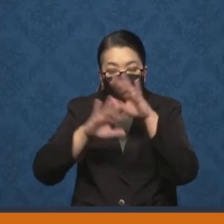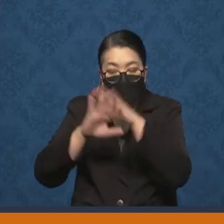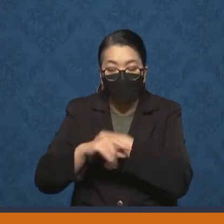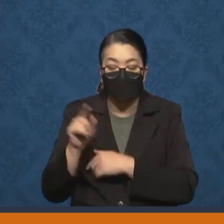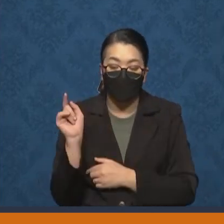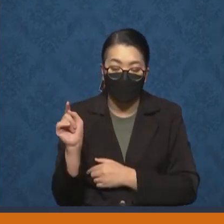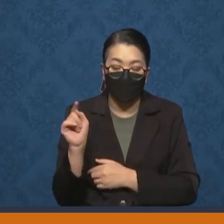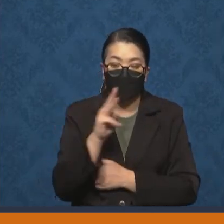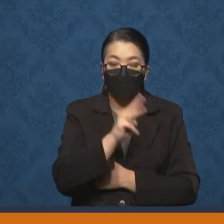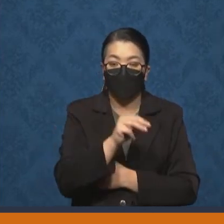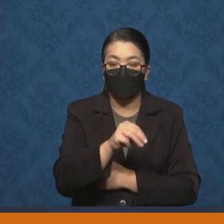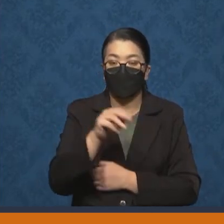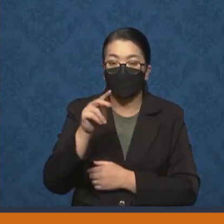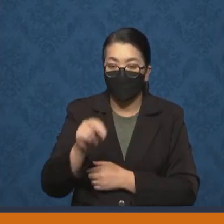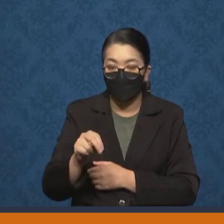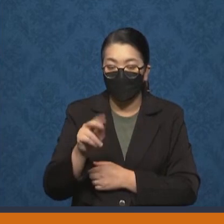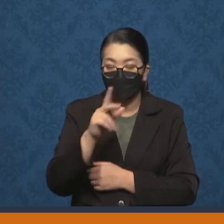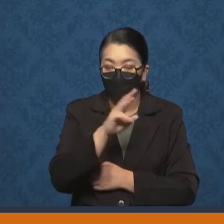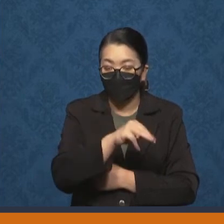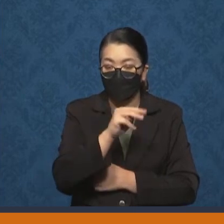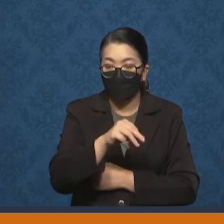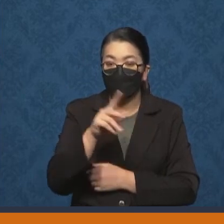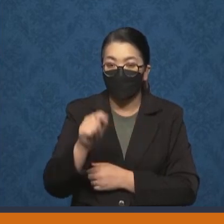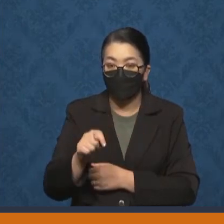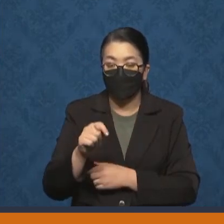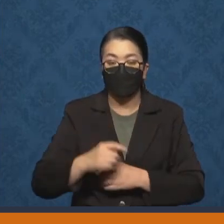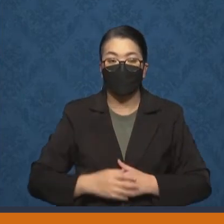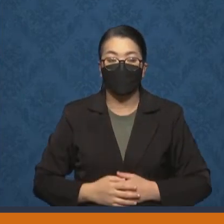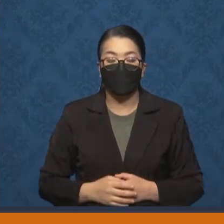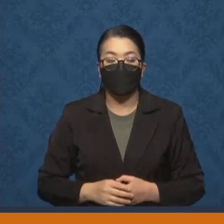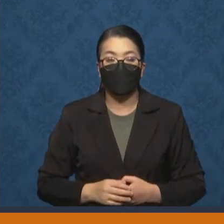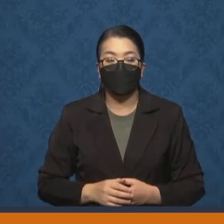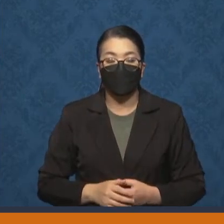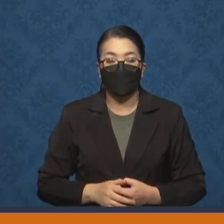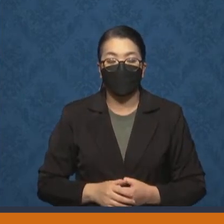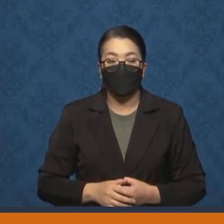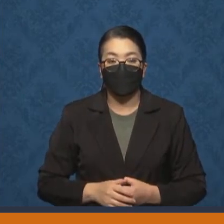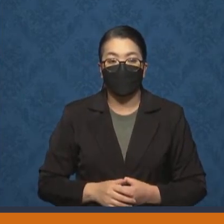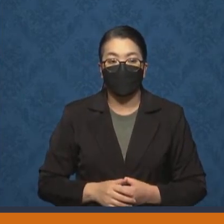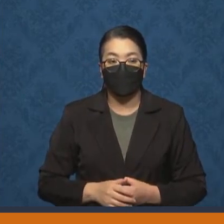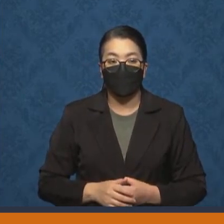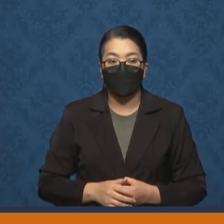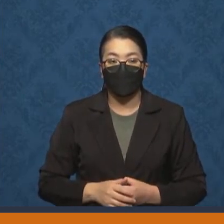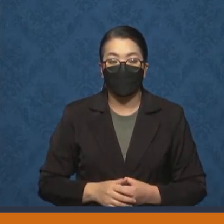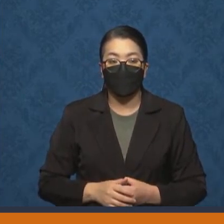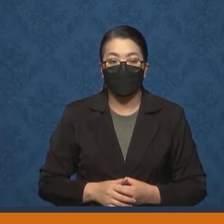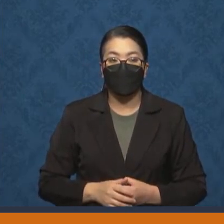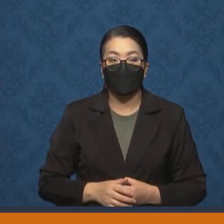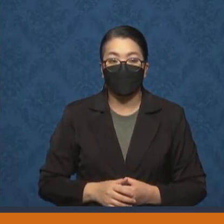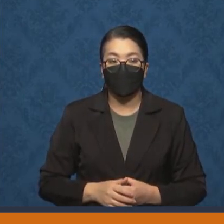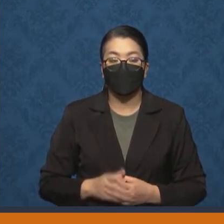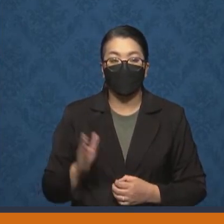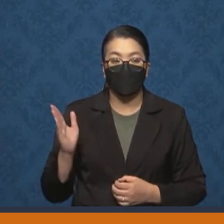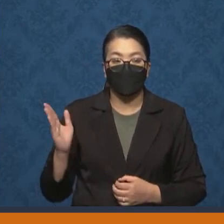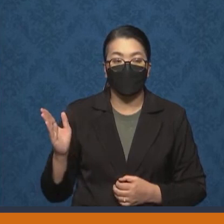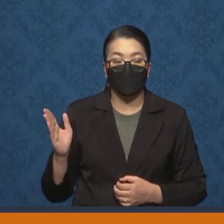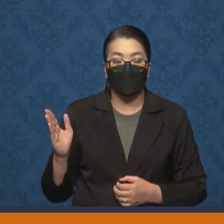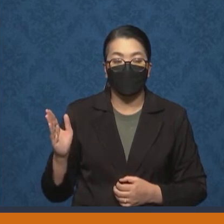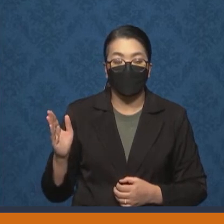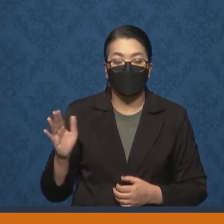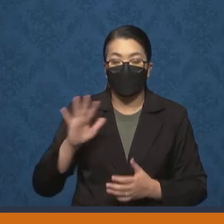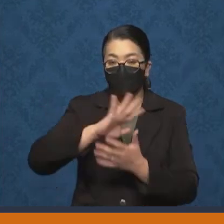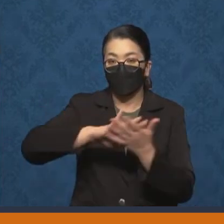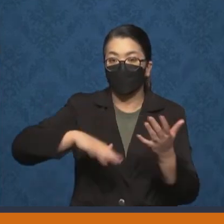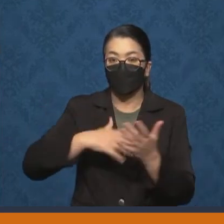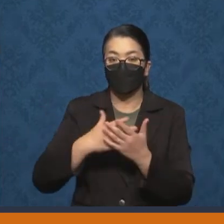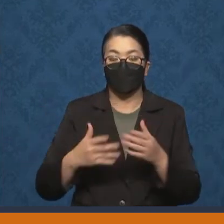งกับแบบ MMP นะครับแต่ตามสิ่งที่แสดงให้เห็นในตารางนี้นะครับทุกท่านจะเห็นได้ว่า2พรรคให